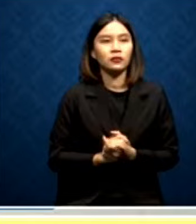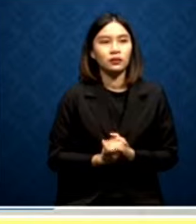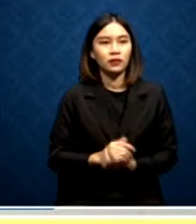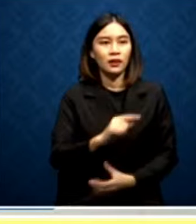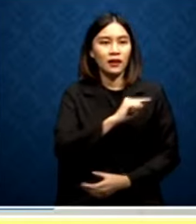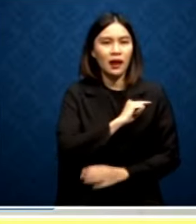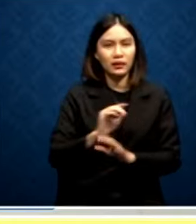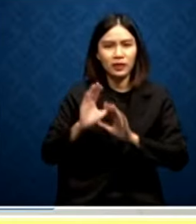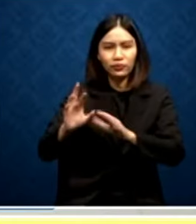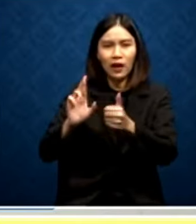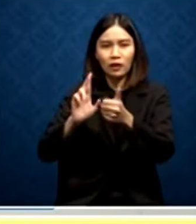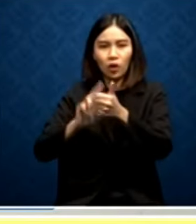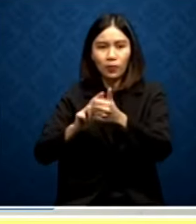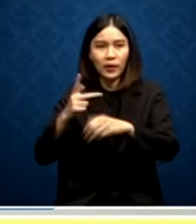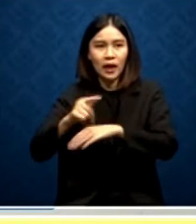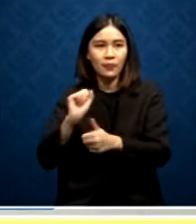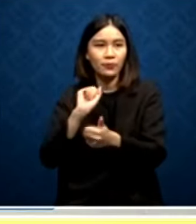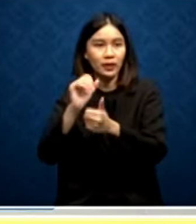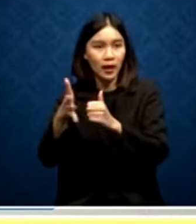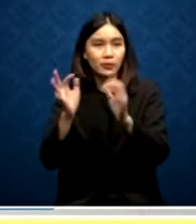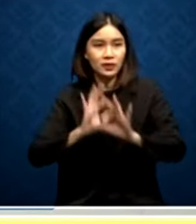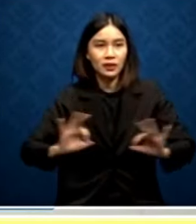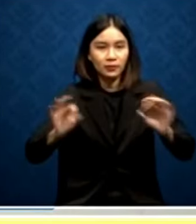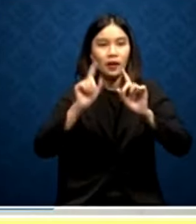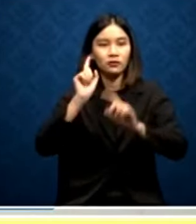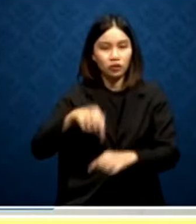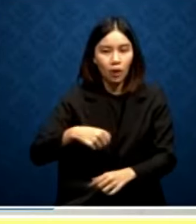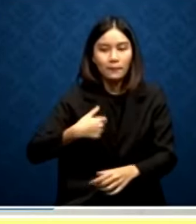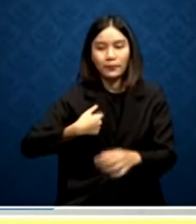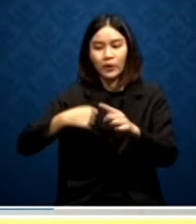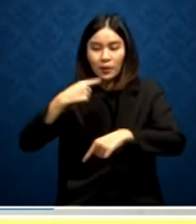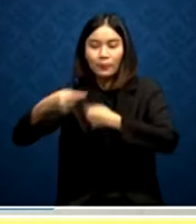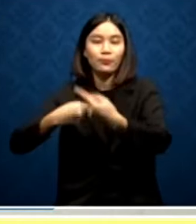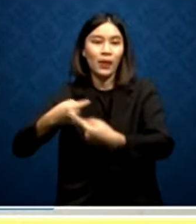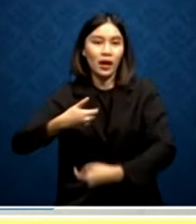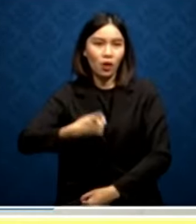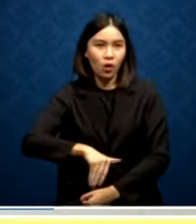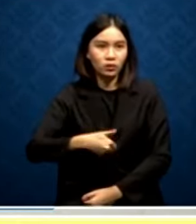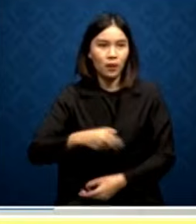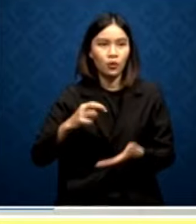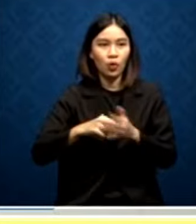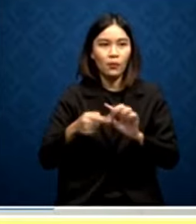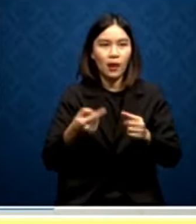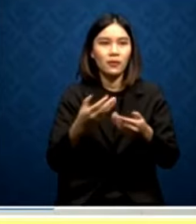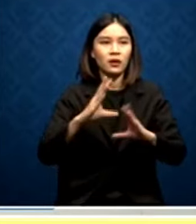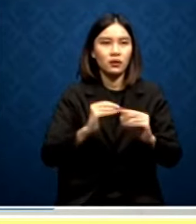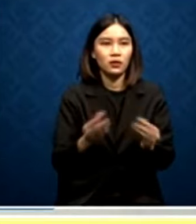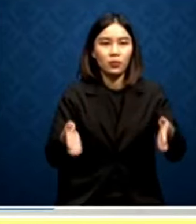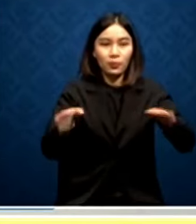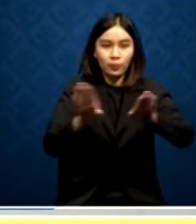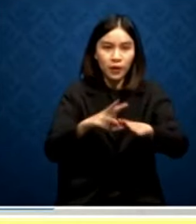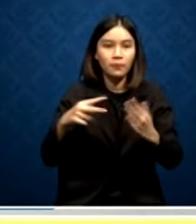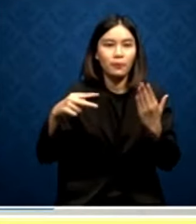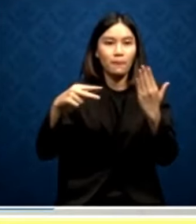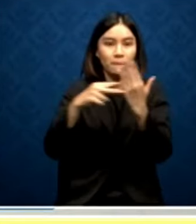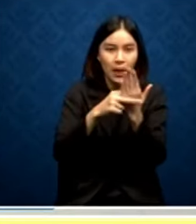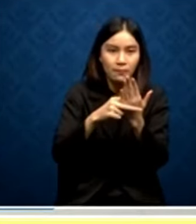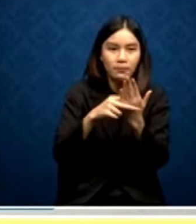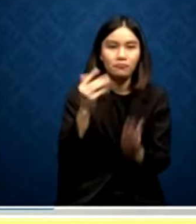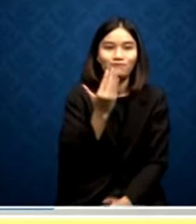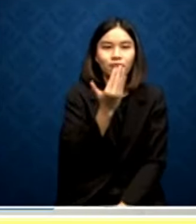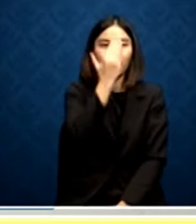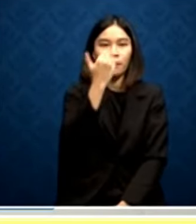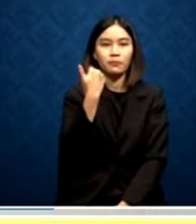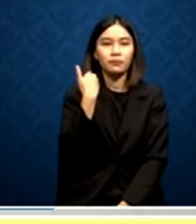รประธานไม่ทันท่านประธานจำเป็นต้องลุกไปห้องน้ำเป็นอันว่าต้องปิดประชุมขทันหันเลยนะครับ